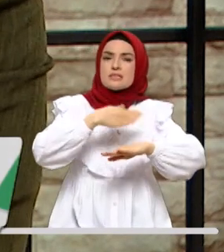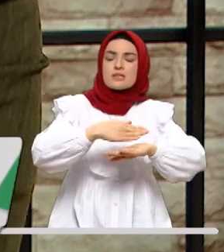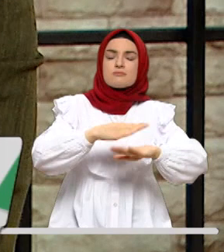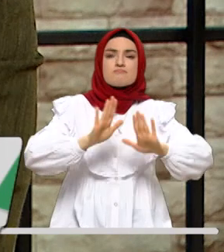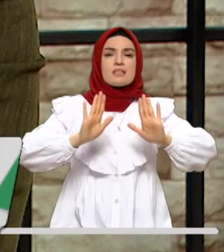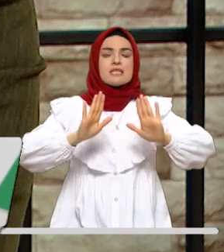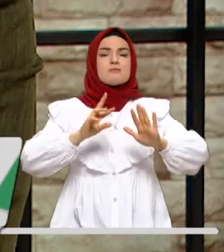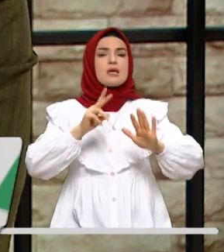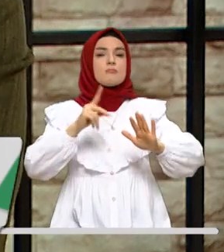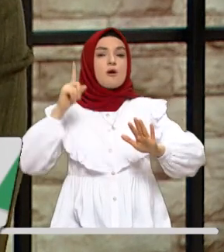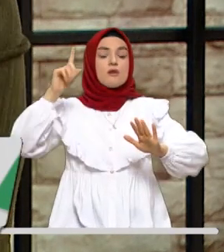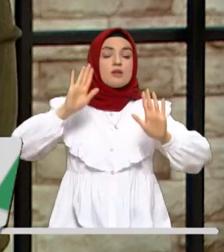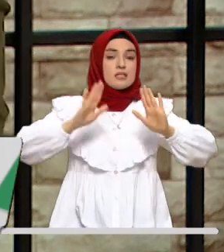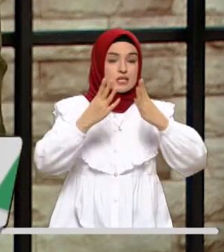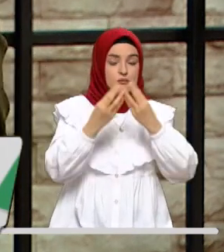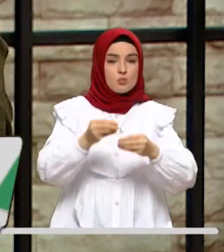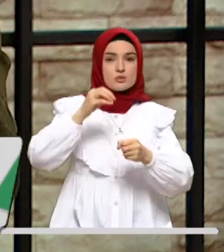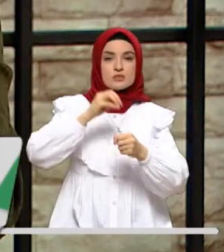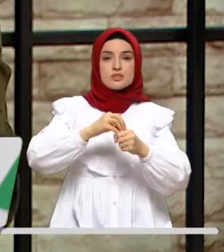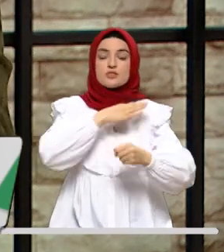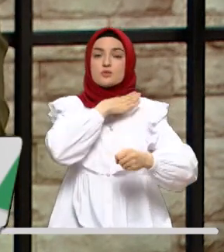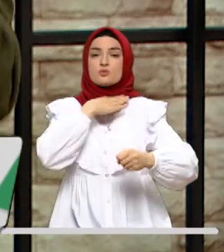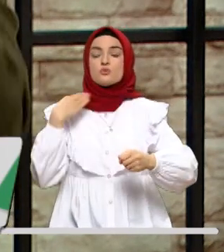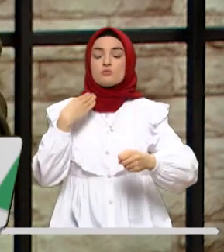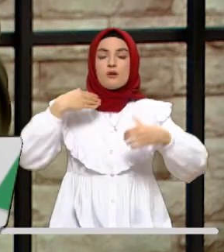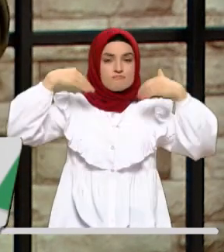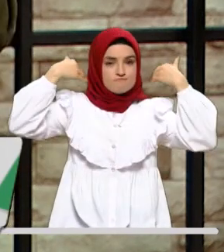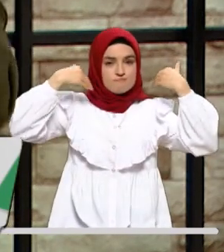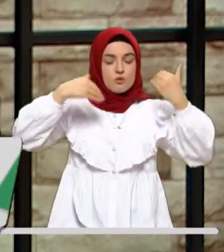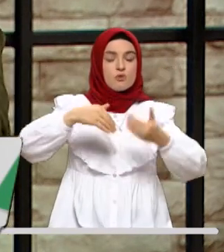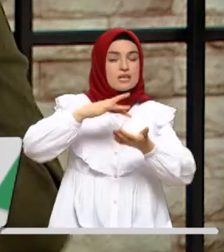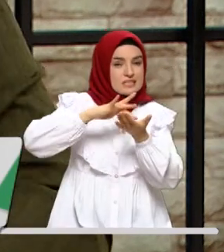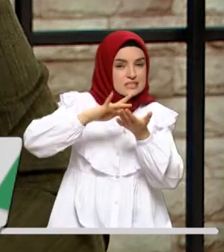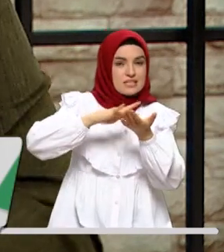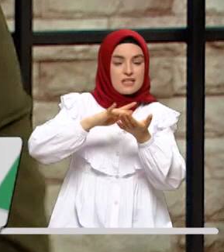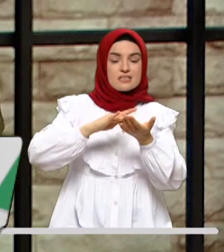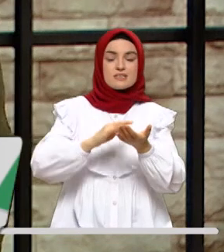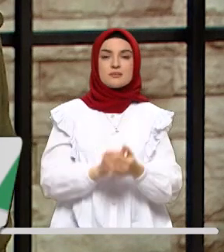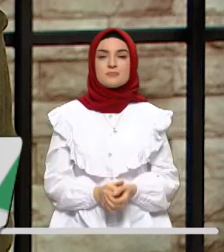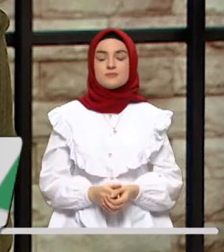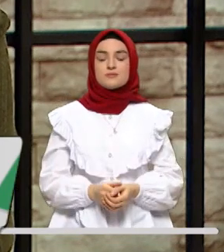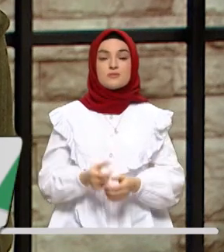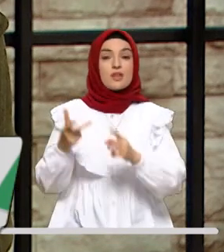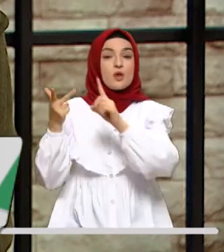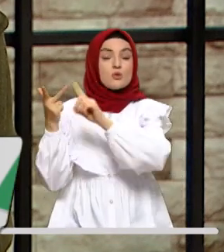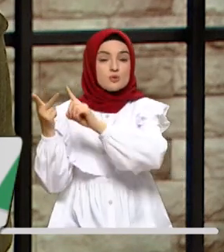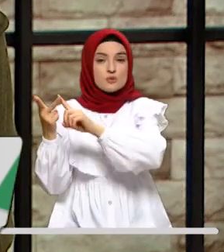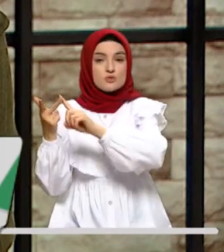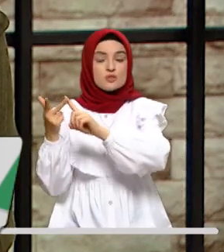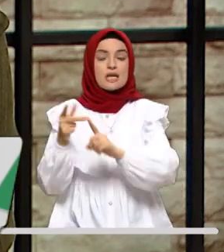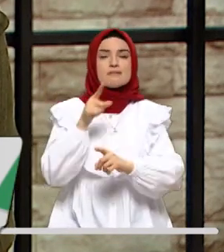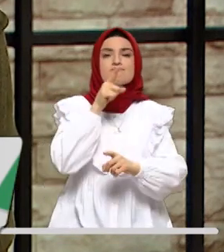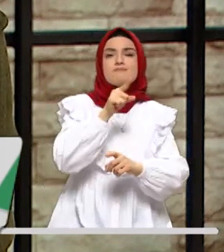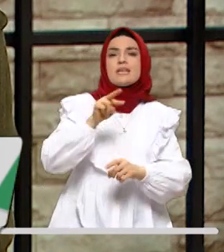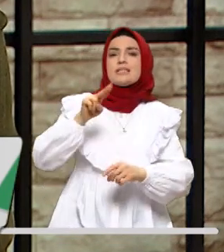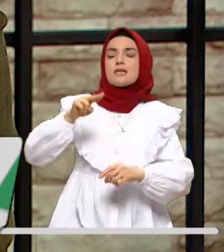teslimiyet, Allah'a teslim olsun diye kurbanlık koyuna kına yakılır, koça kına yakılır. Biri de yavrum senin